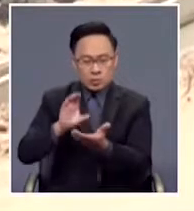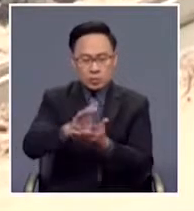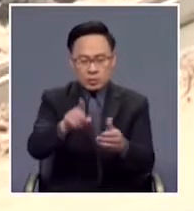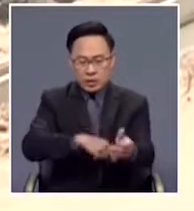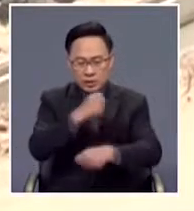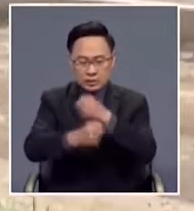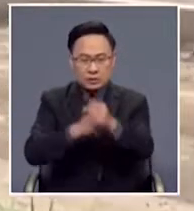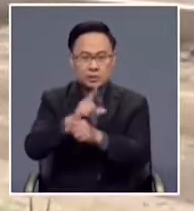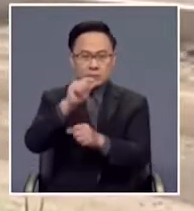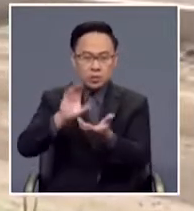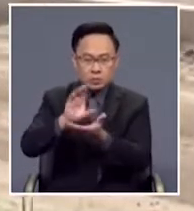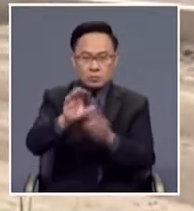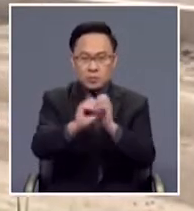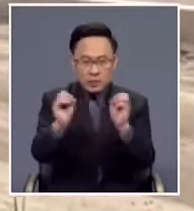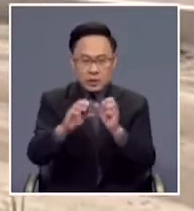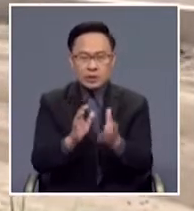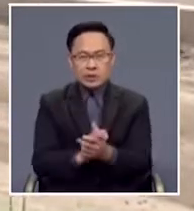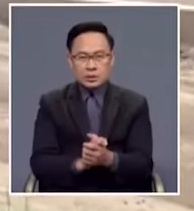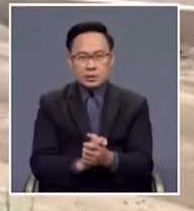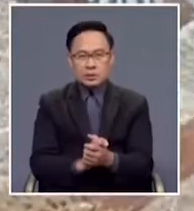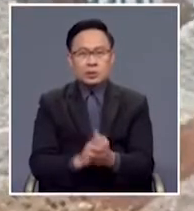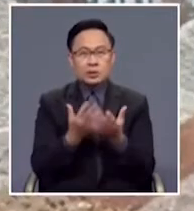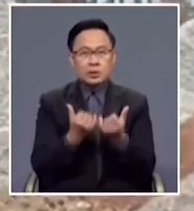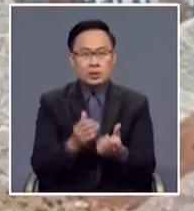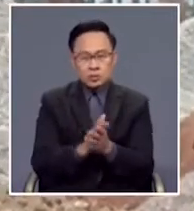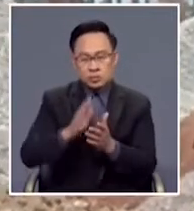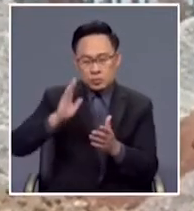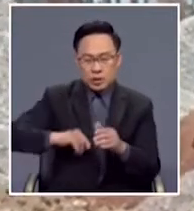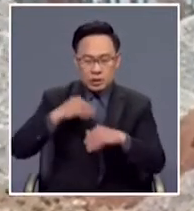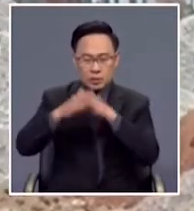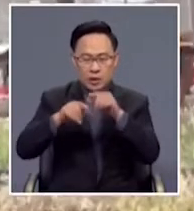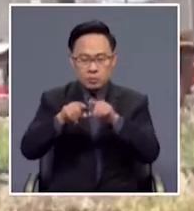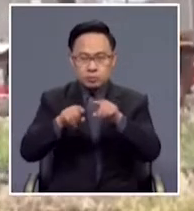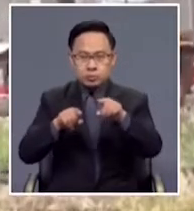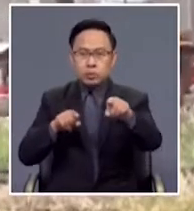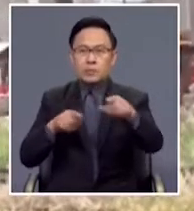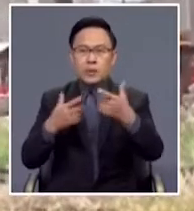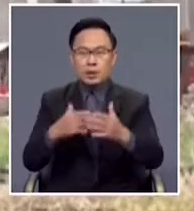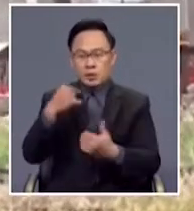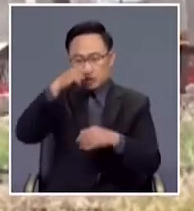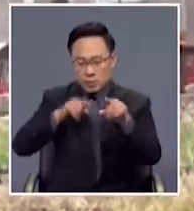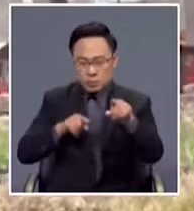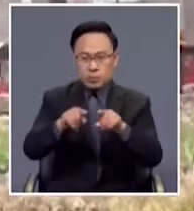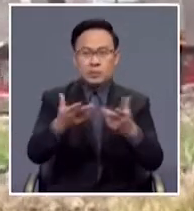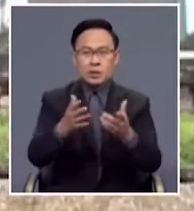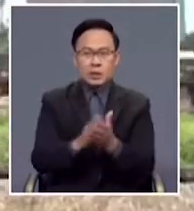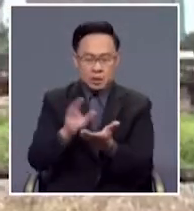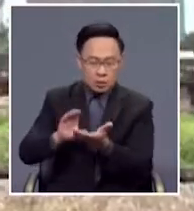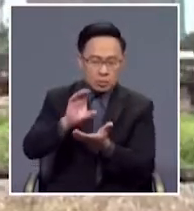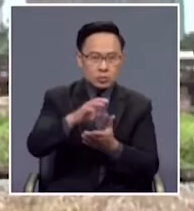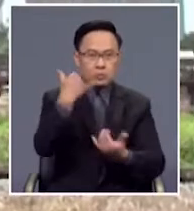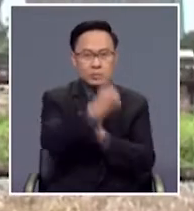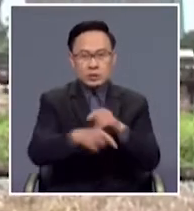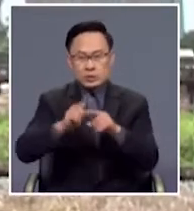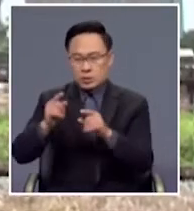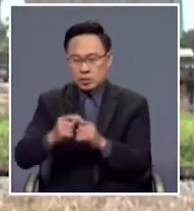ว่า20ปีที่เรียกว่ากินบุญเก่านะครับจนเกือบจะล้างท้ายในเอเชียและไม่มีอะไรจะดึงดูดความสนใจจากต่างประเทศ